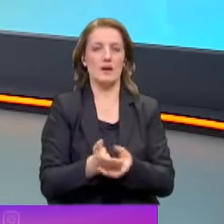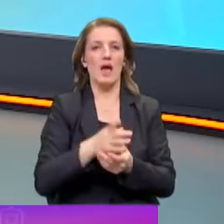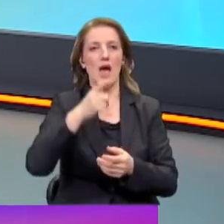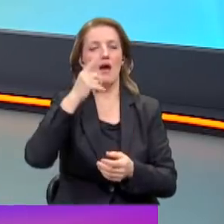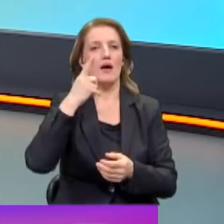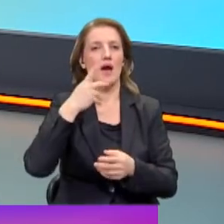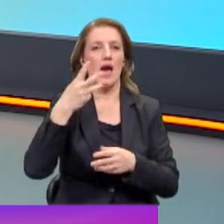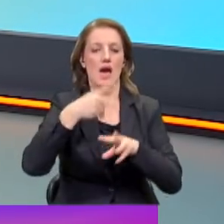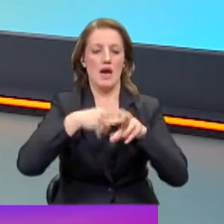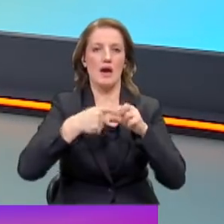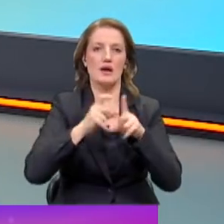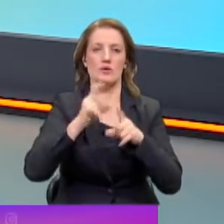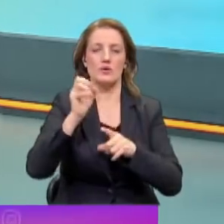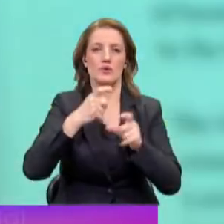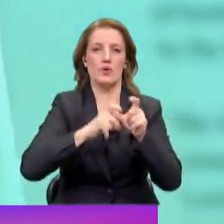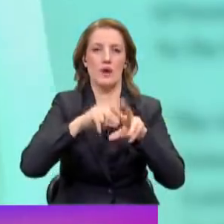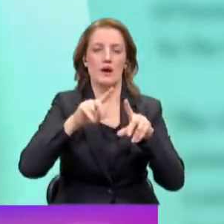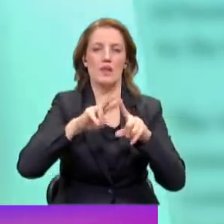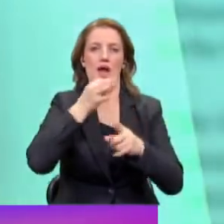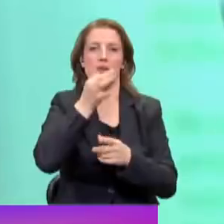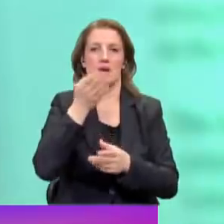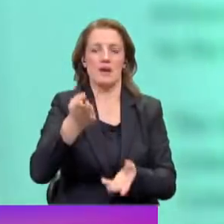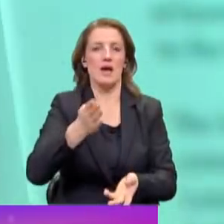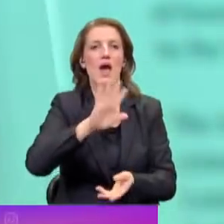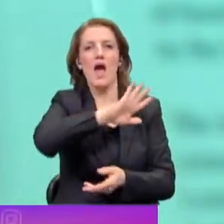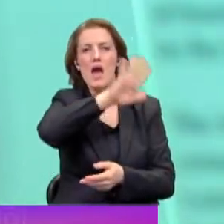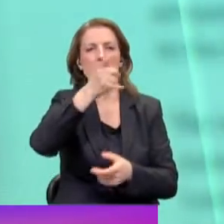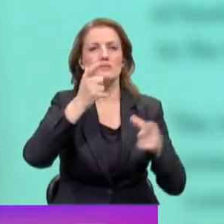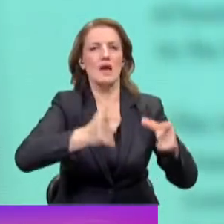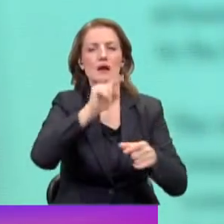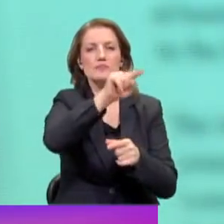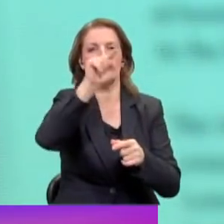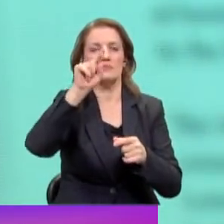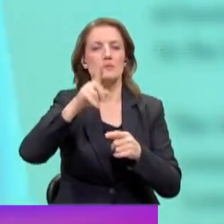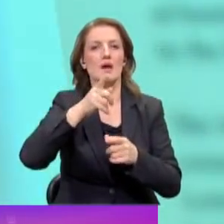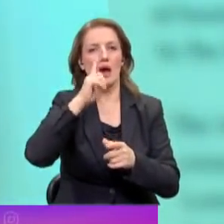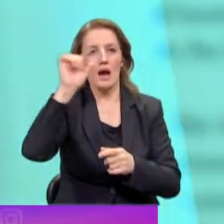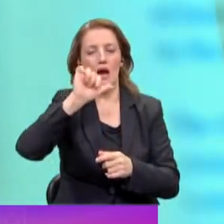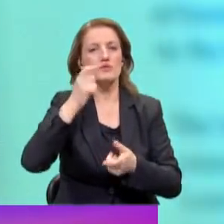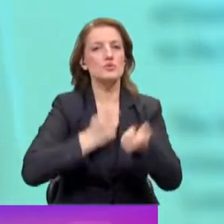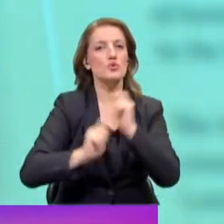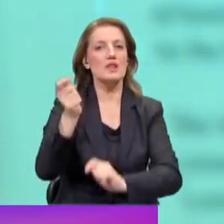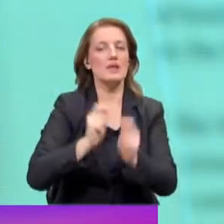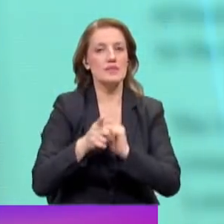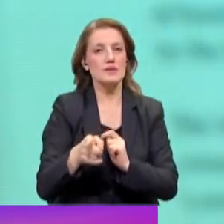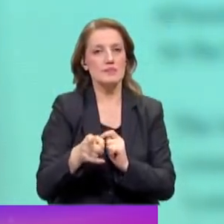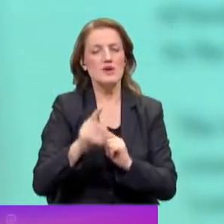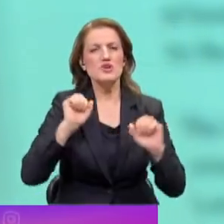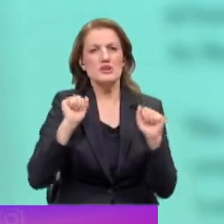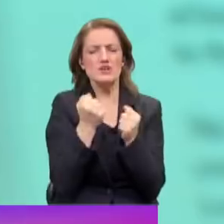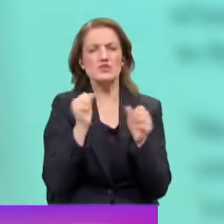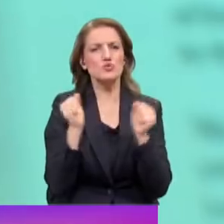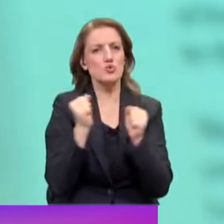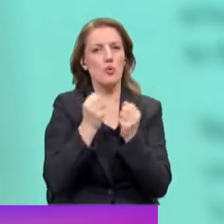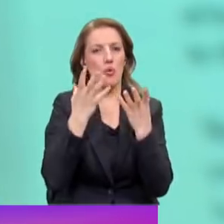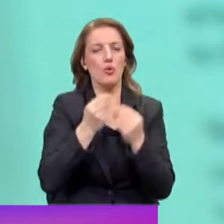Erdoğan Süzer'in haberi Sözcü gazetesinde. Her il için ayrı gaz tüketim ihtiyacı belirlenecek. Örneğin kışların soğuk geçtiği